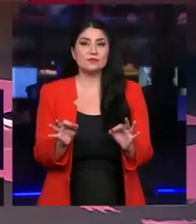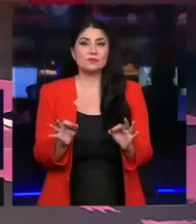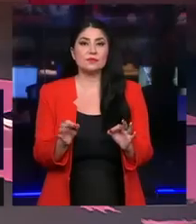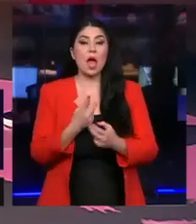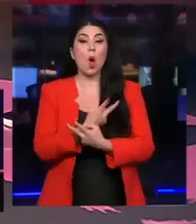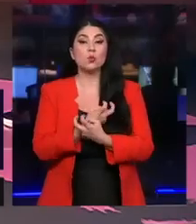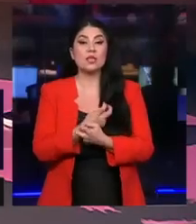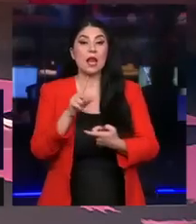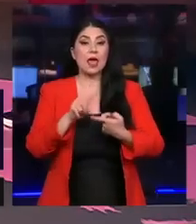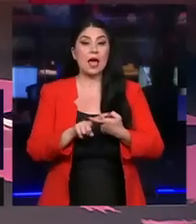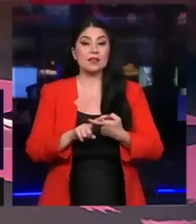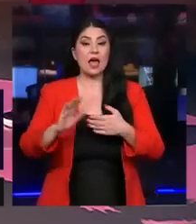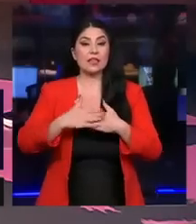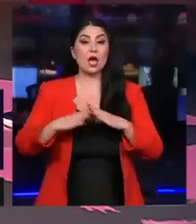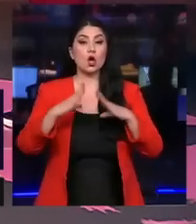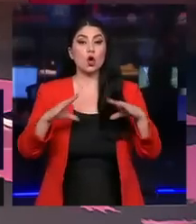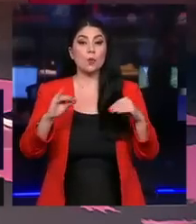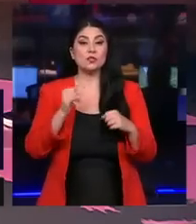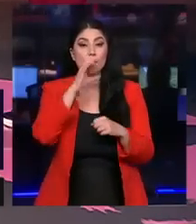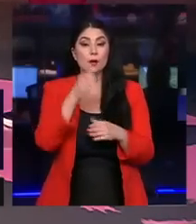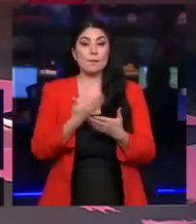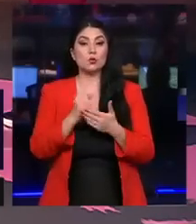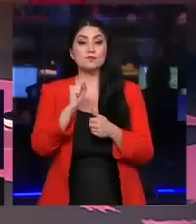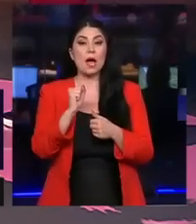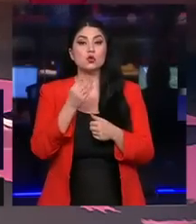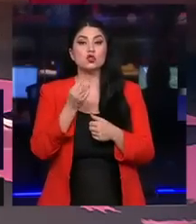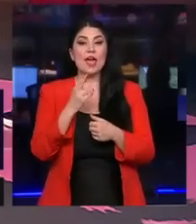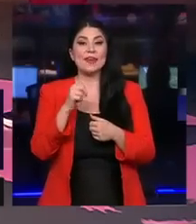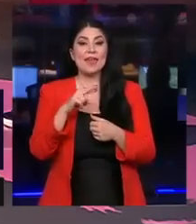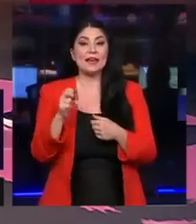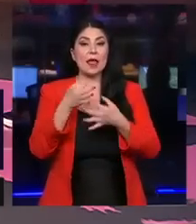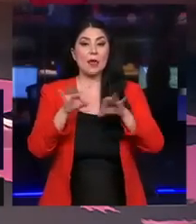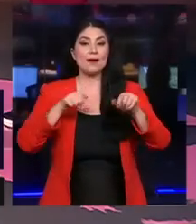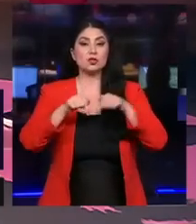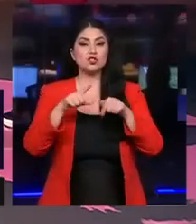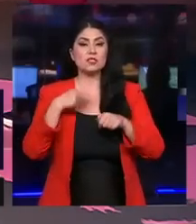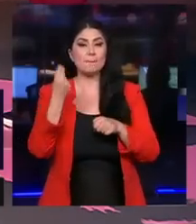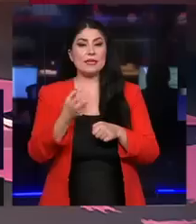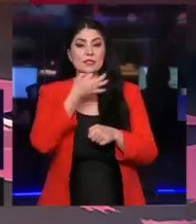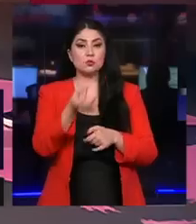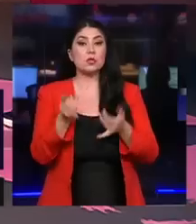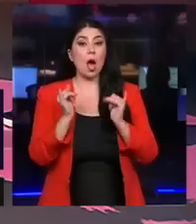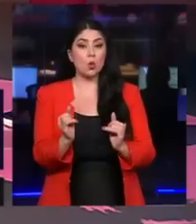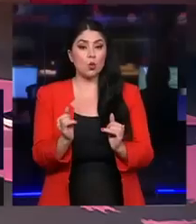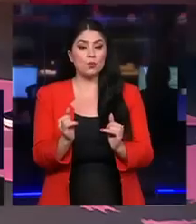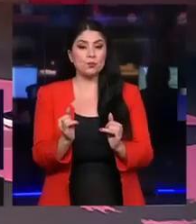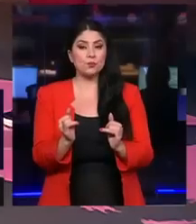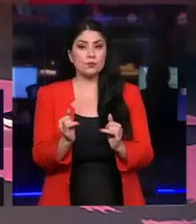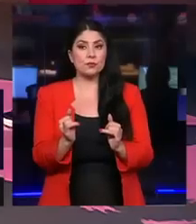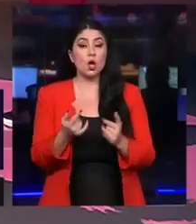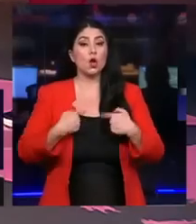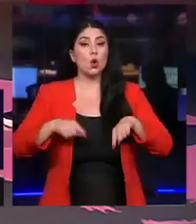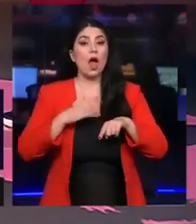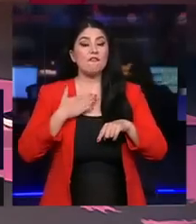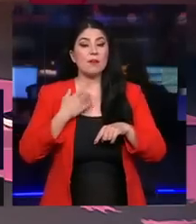oficialilor austrieci cu privire la aderarea României și Bulgariei la spațiul Schengen. Ceea ce însă mi se pare extrem de bine de punctat în momentul de față este că noi avem